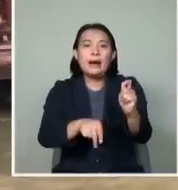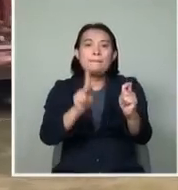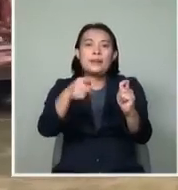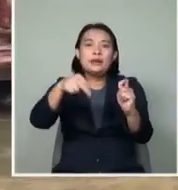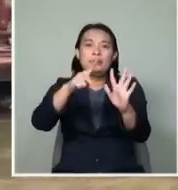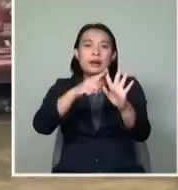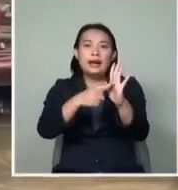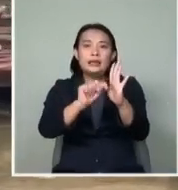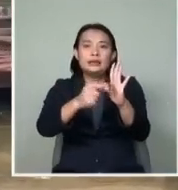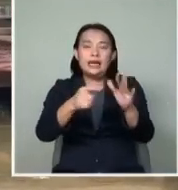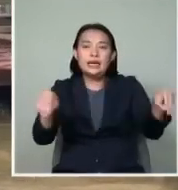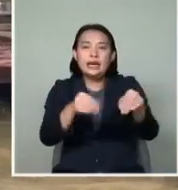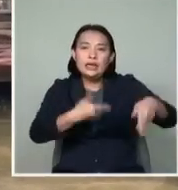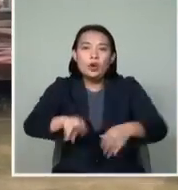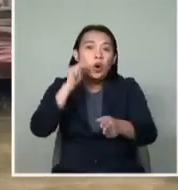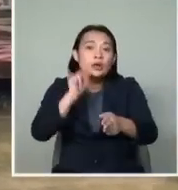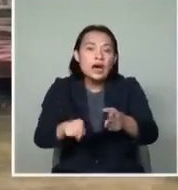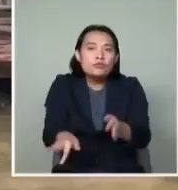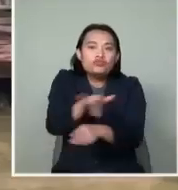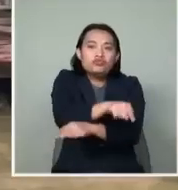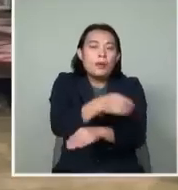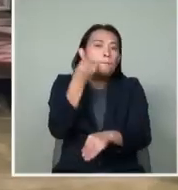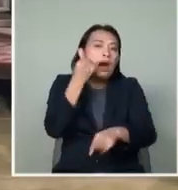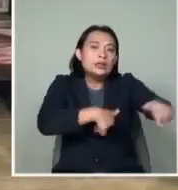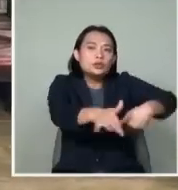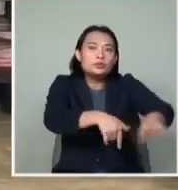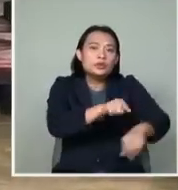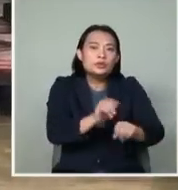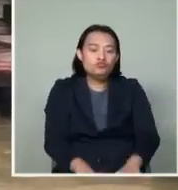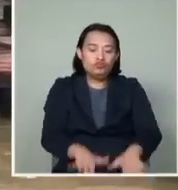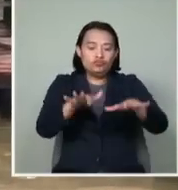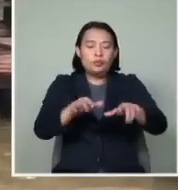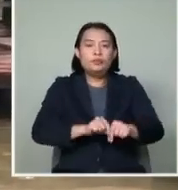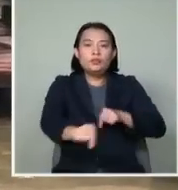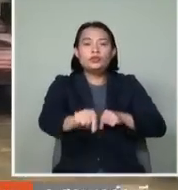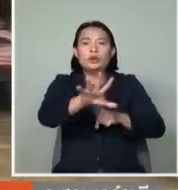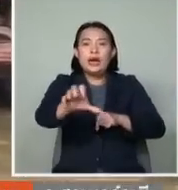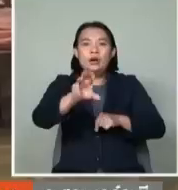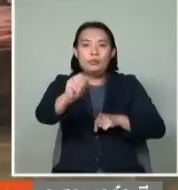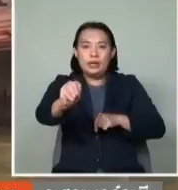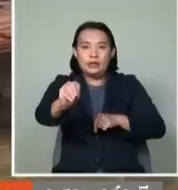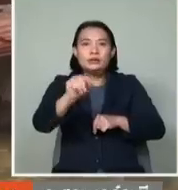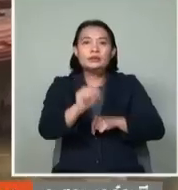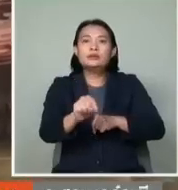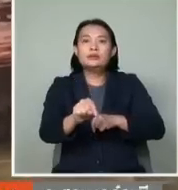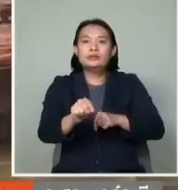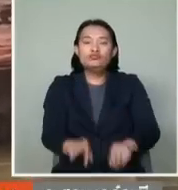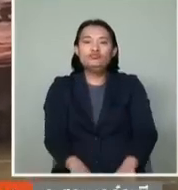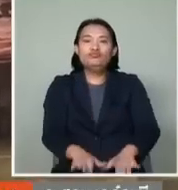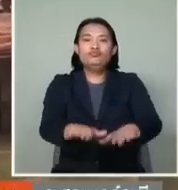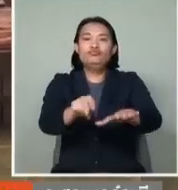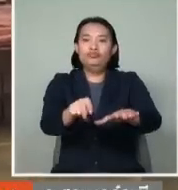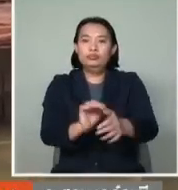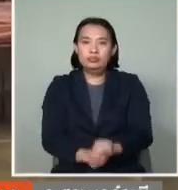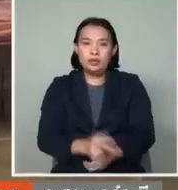ากว่าอยู่ใกล้กับคลองอีปันแล้วก็มีน้ำไหลเข้าท่วมหมู่บ้านแล้วนะครับยาวประมาณ500เมตรนะครับเจ้าหน้าที่ป้องกันและบรรเทาสาธารณ